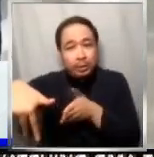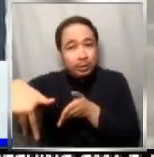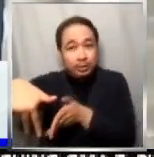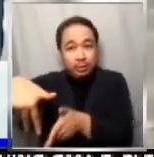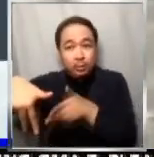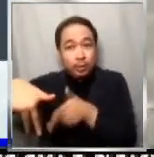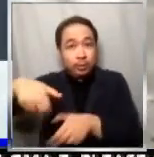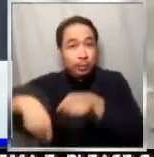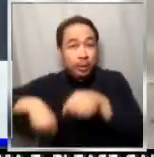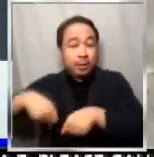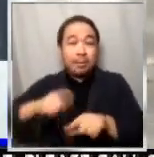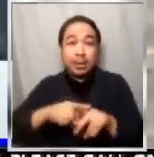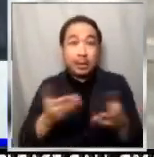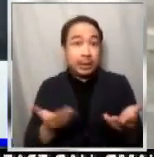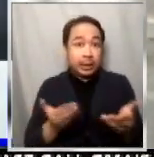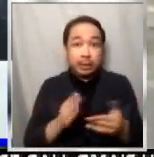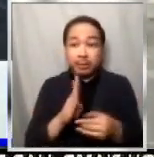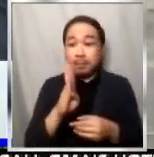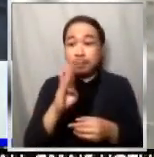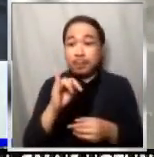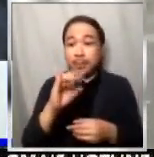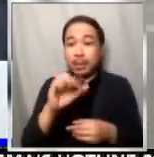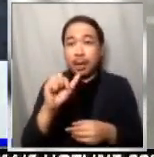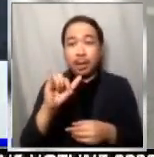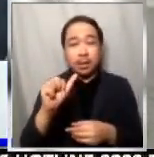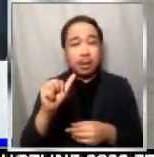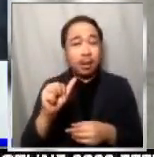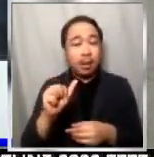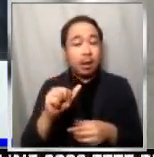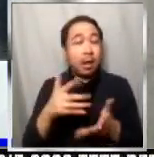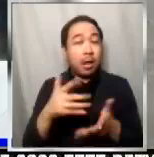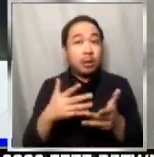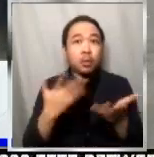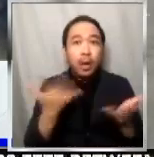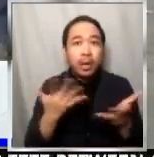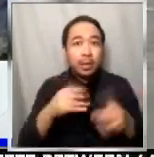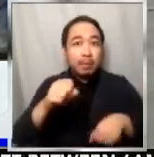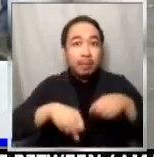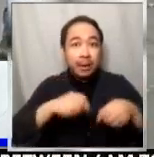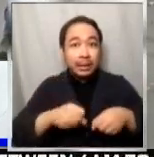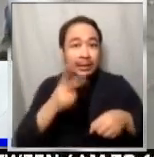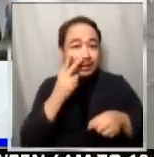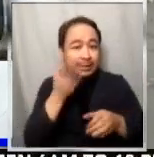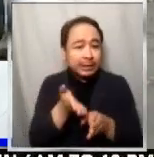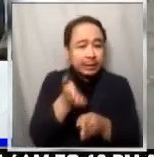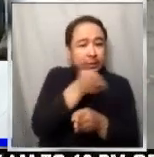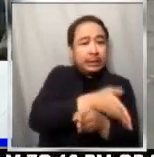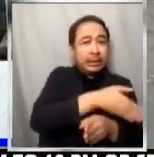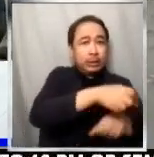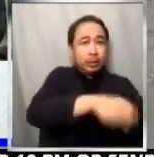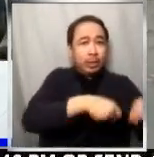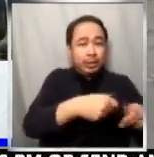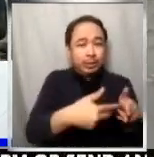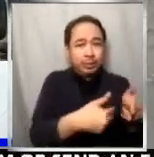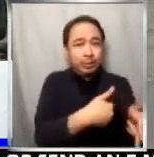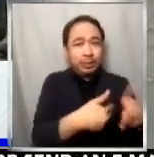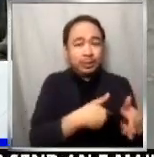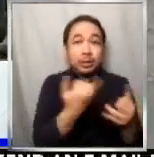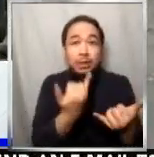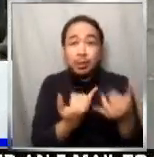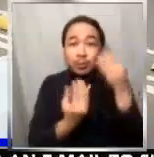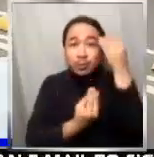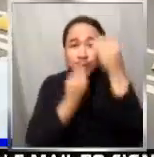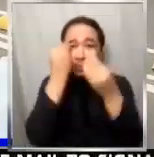bike lane dito nasa innermost lane. Kaya nalilito hindi lang ang mga nagbibisikleta, kundi pati ang mga